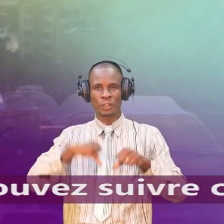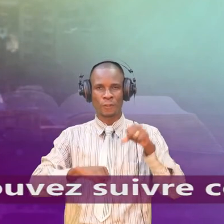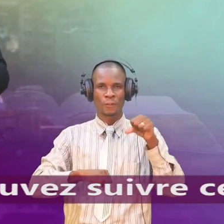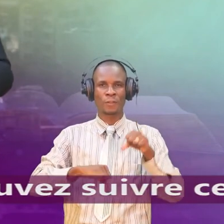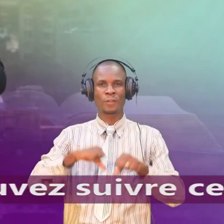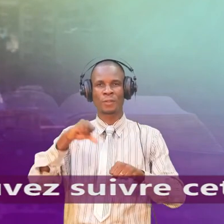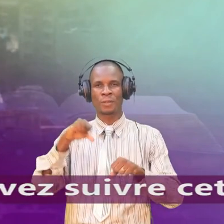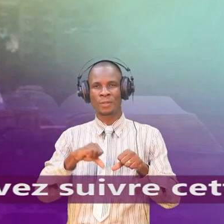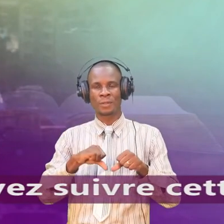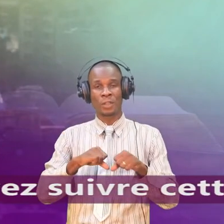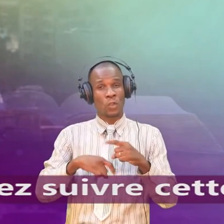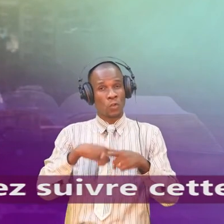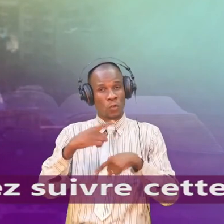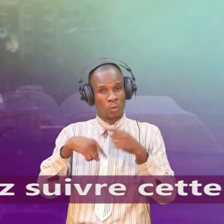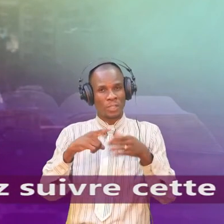Kupitia msalaba,